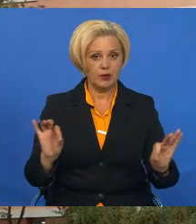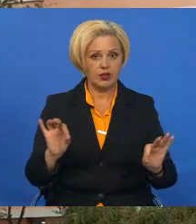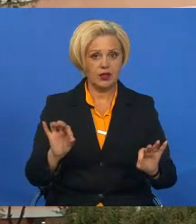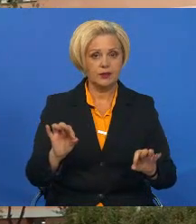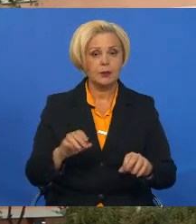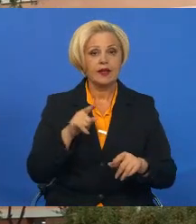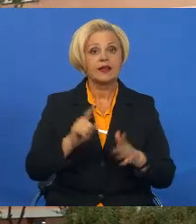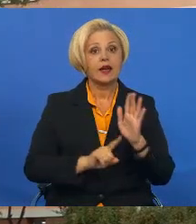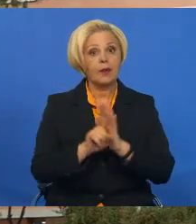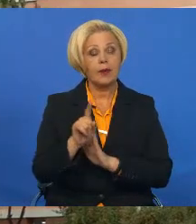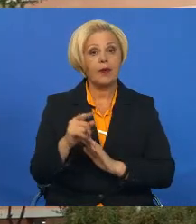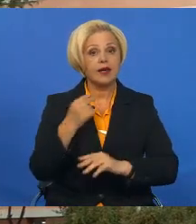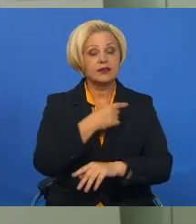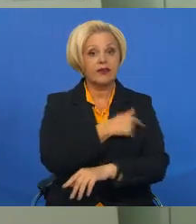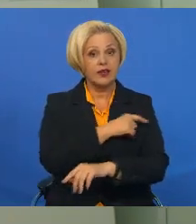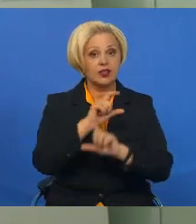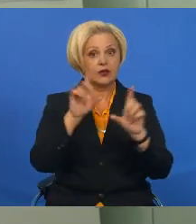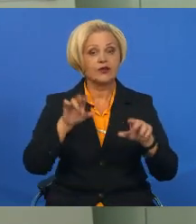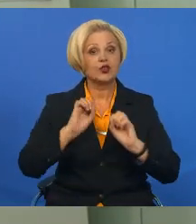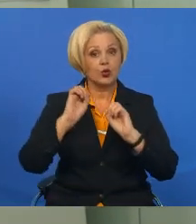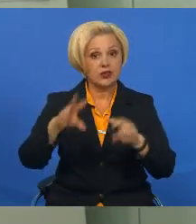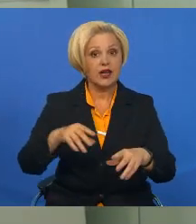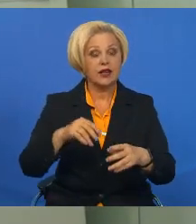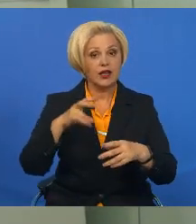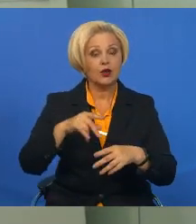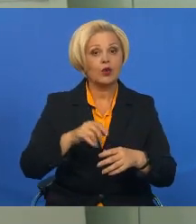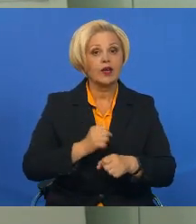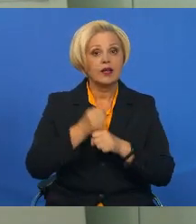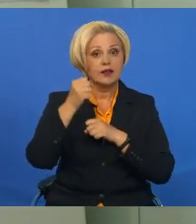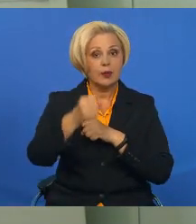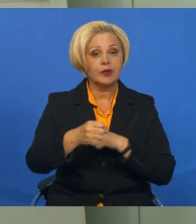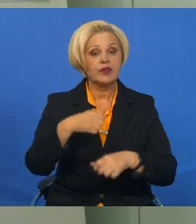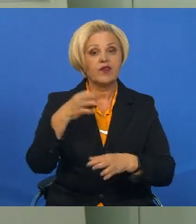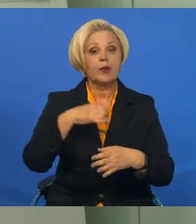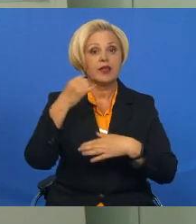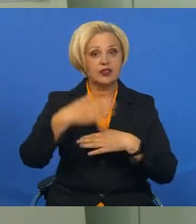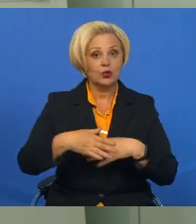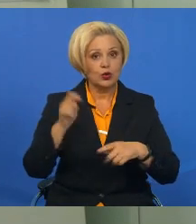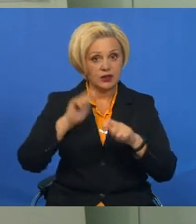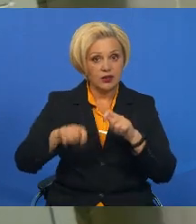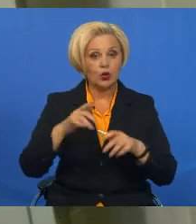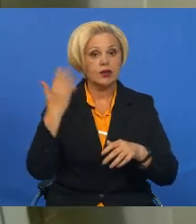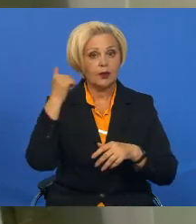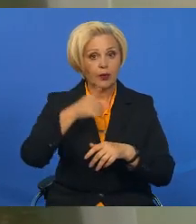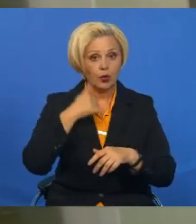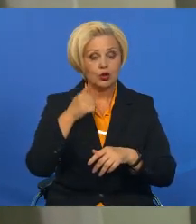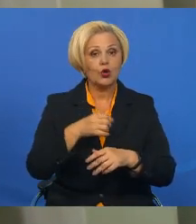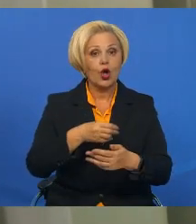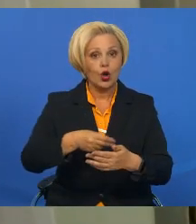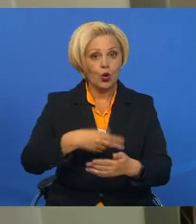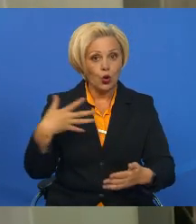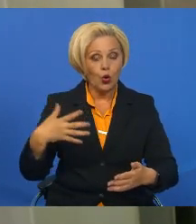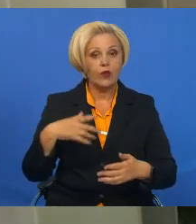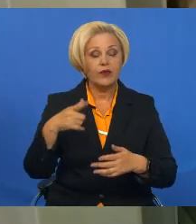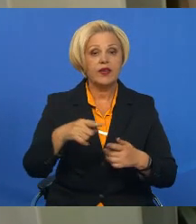тем, как трапить у лечебную установу, вся сдаденная кровь накировывается у областный центр трансфузиологии. Только за минулый год кровь и ее компоненты на